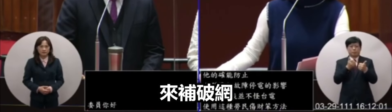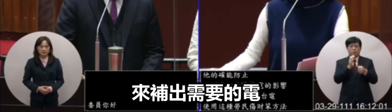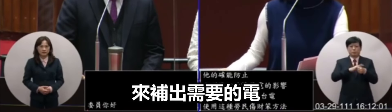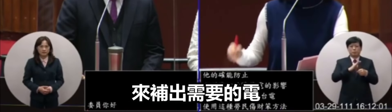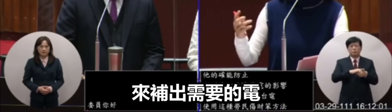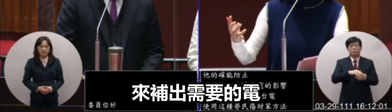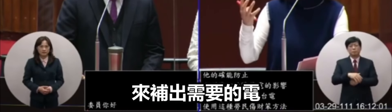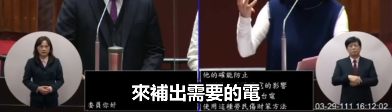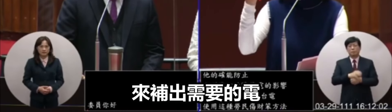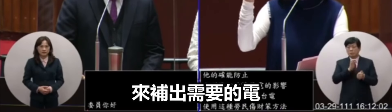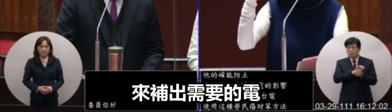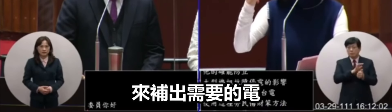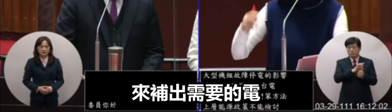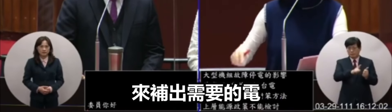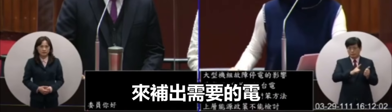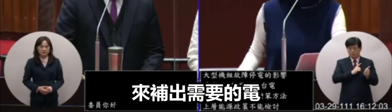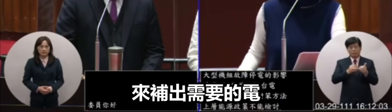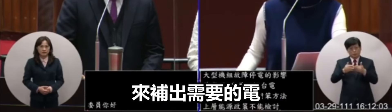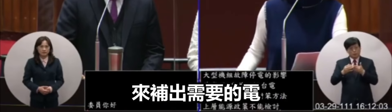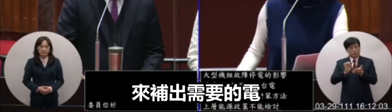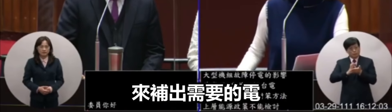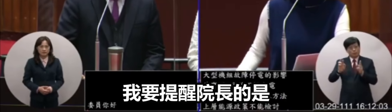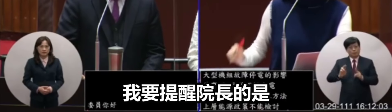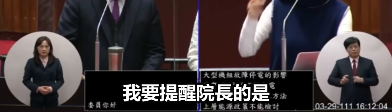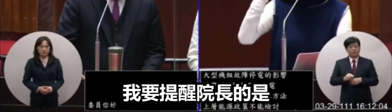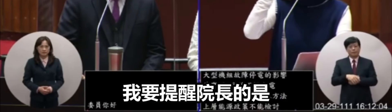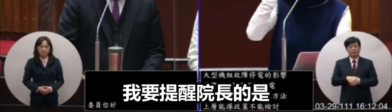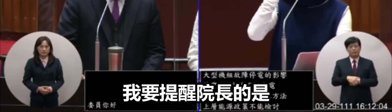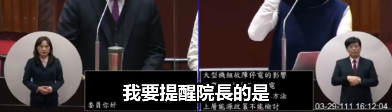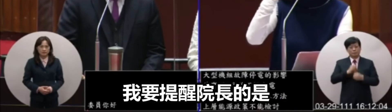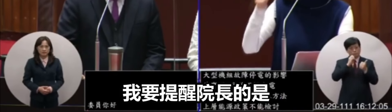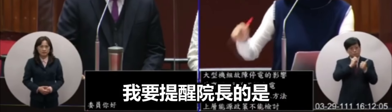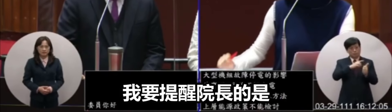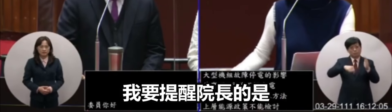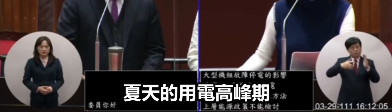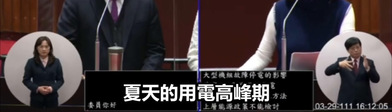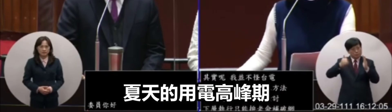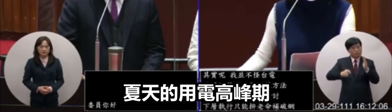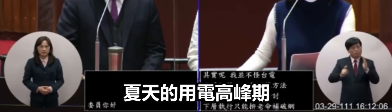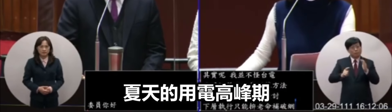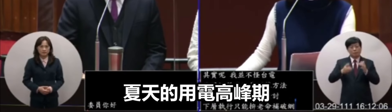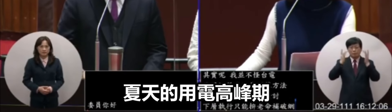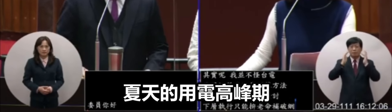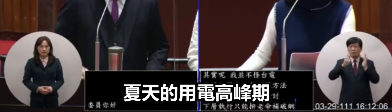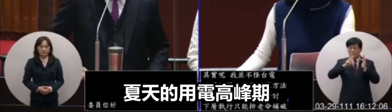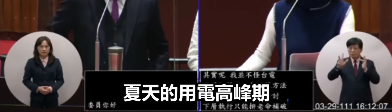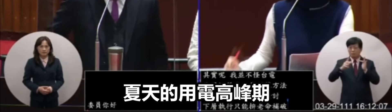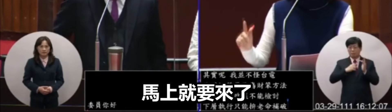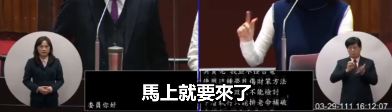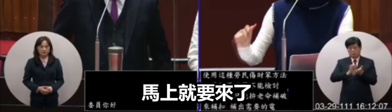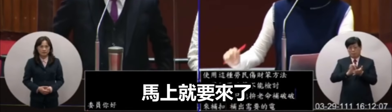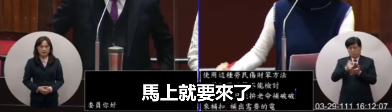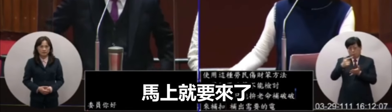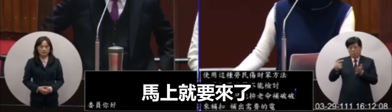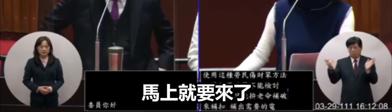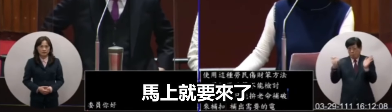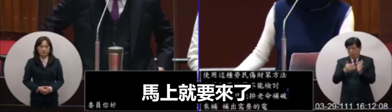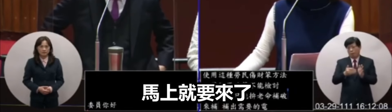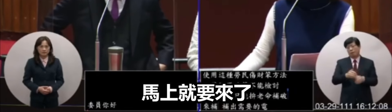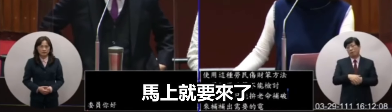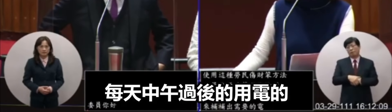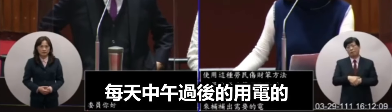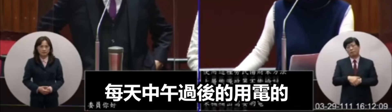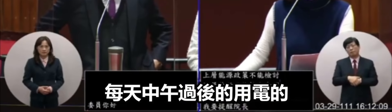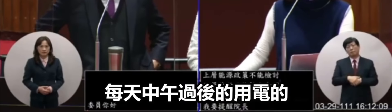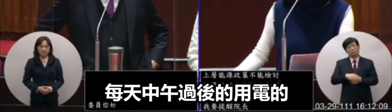啊，来补出需要的电。我要提醒院长的是，夏天的用电高峰期马上就要来